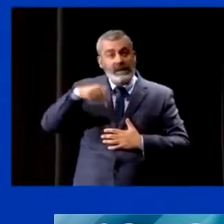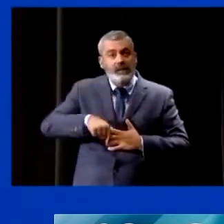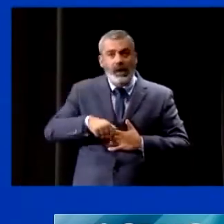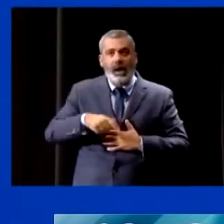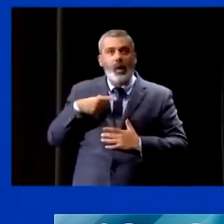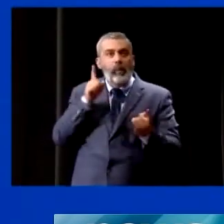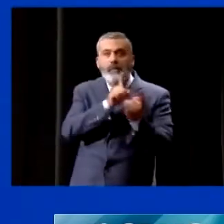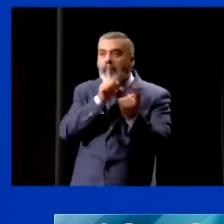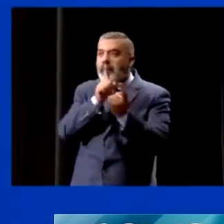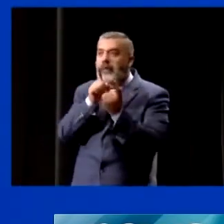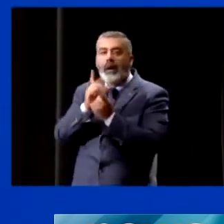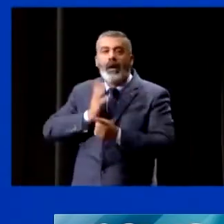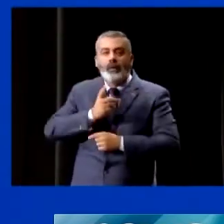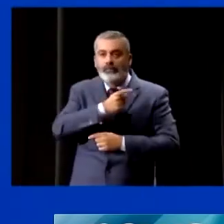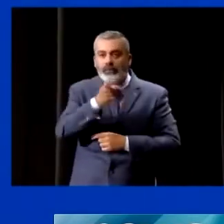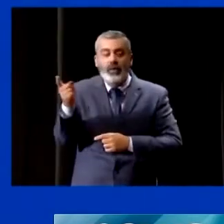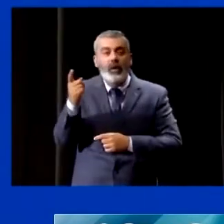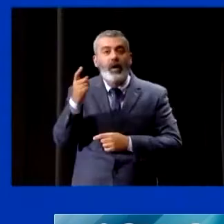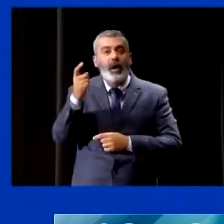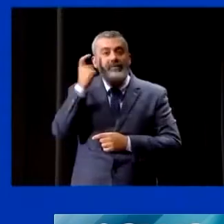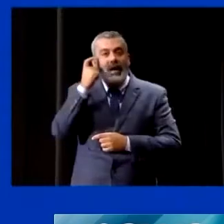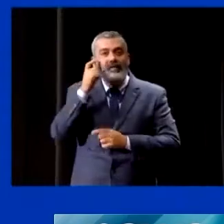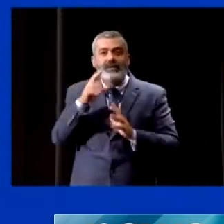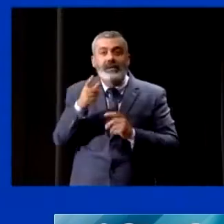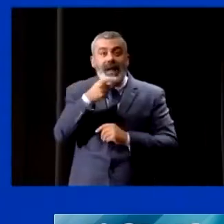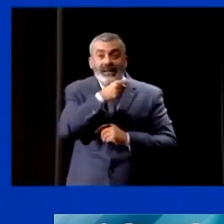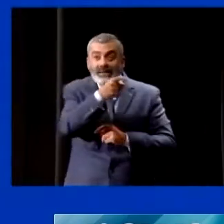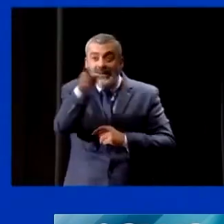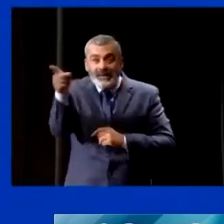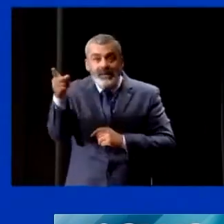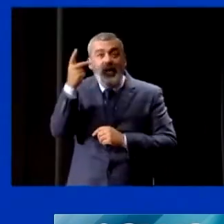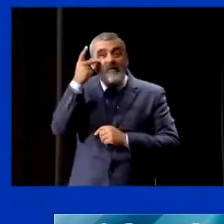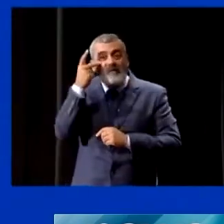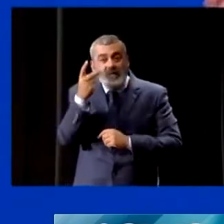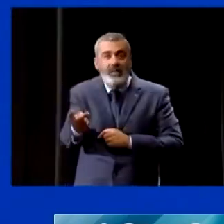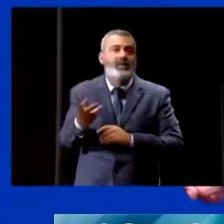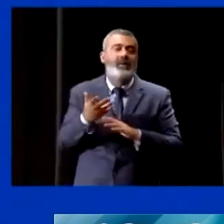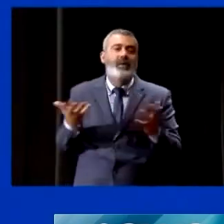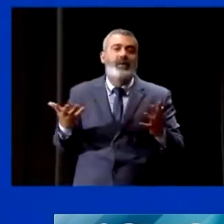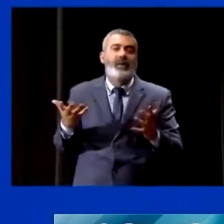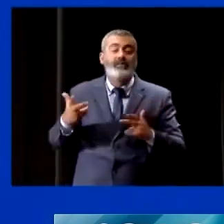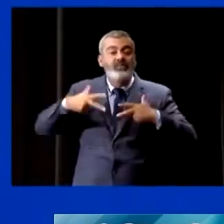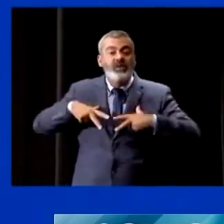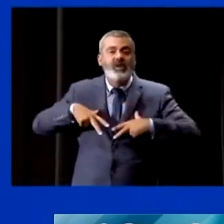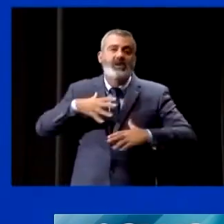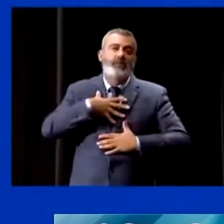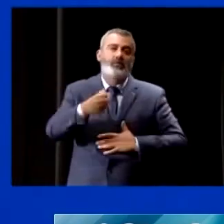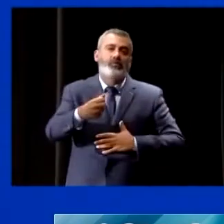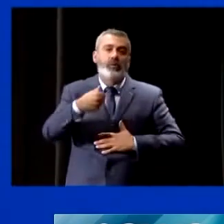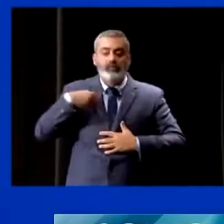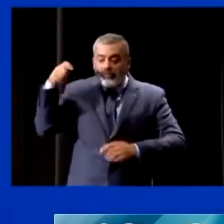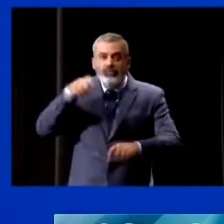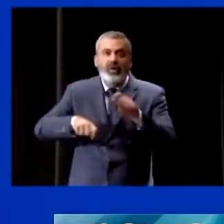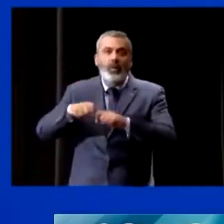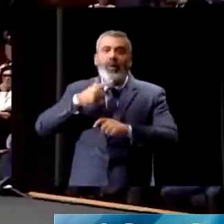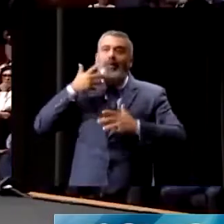συνομιλώντας μαζί σας, αντιλαμβάνομαι ότι εσείς οι ίδιοι βλέπετε την αξιοπιστία του πολιτικού συστήματος τώρα ως προς την υλοποίηση